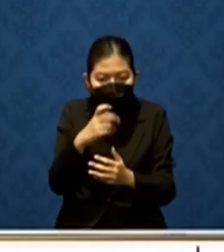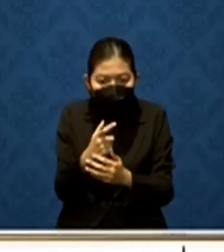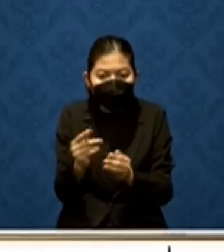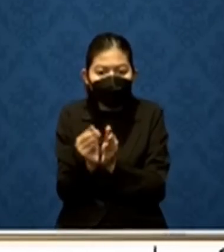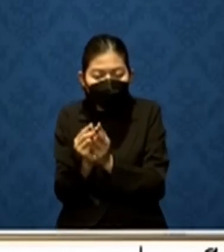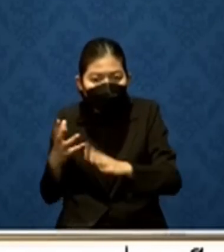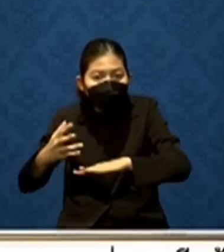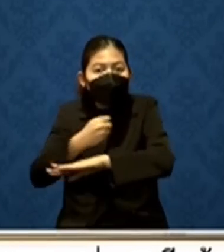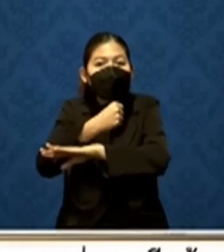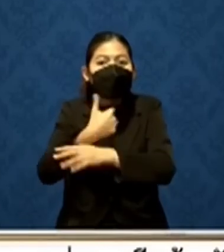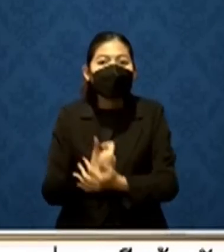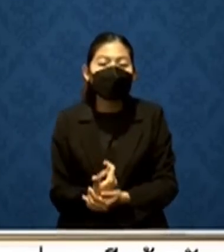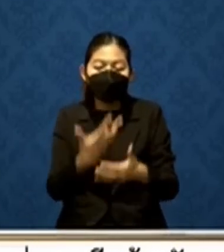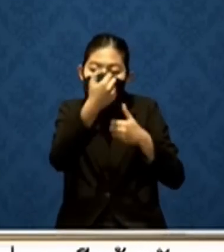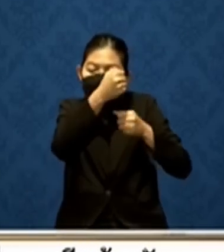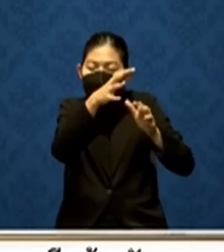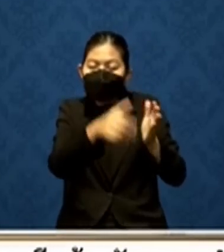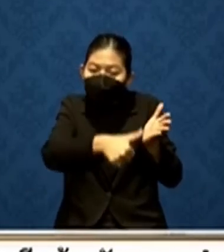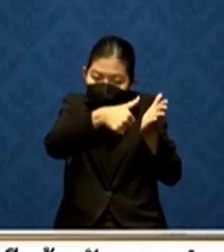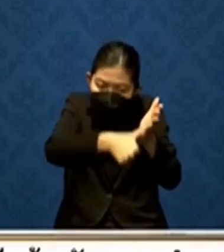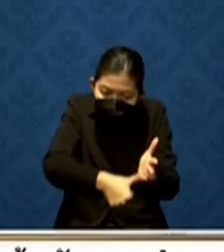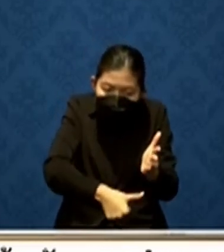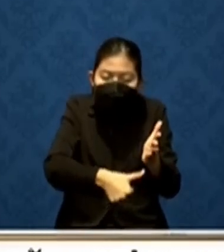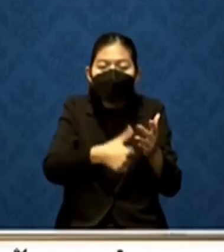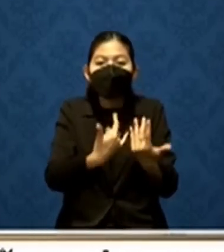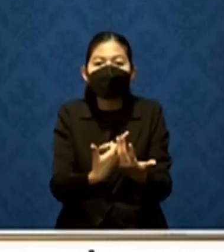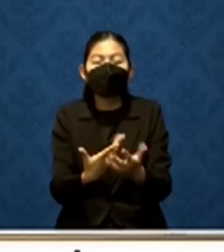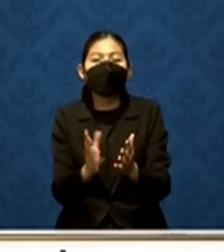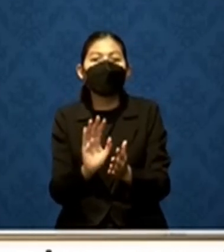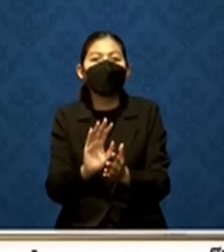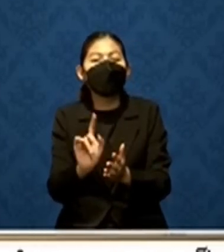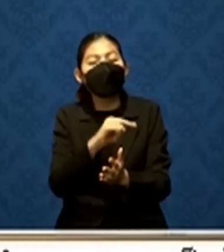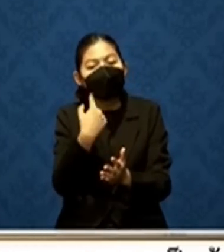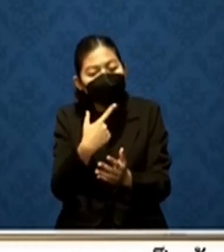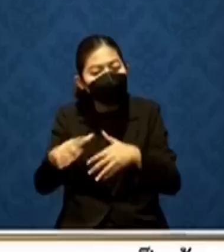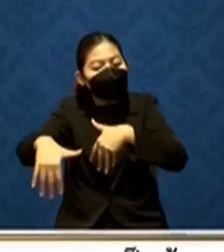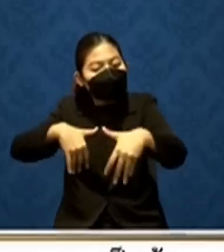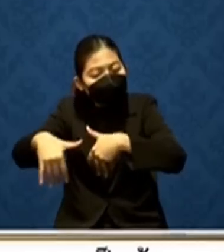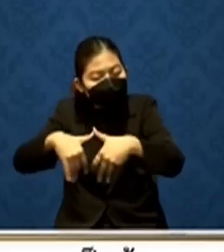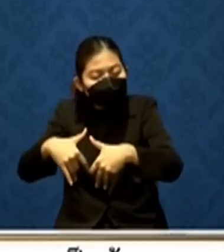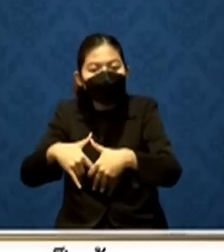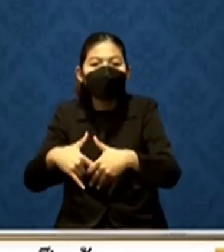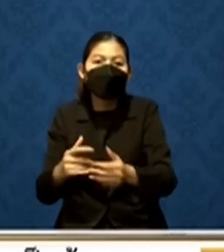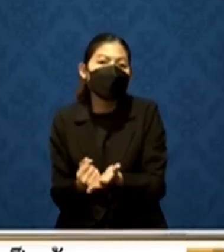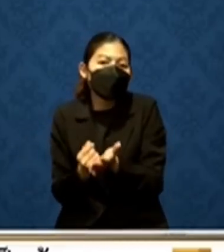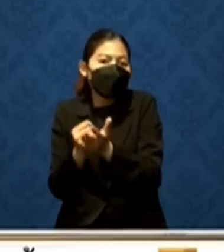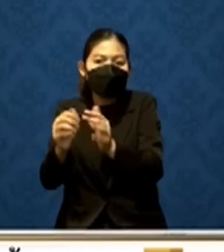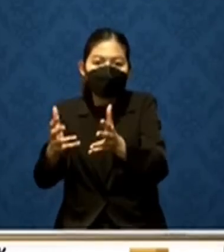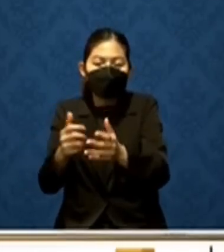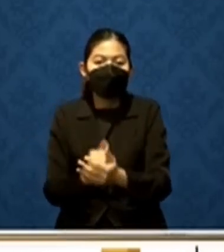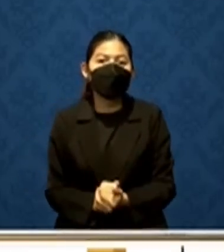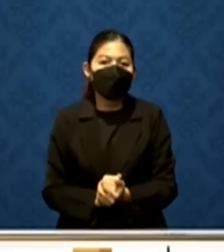สนใจต่อภาระหนี้สาธารณะและหนี้สินของประชาชนจนเรียกได้